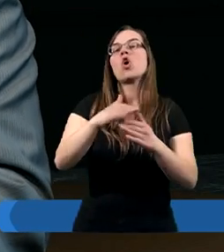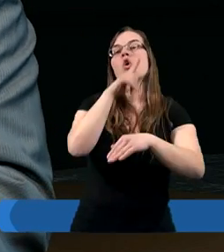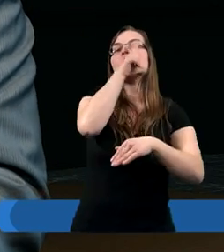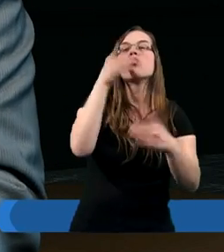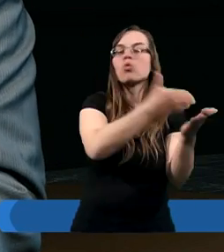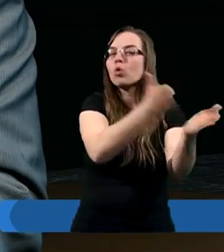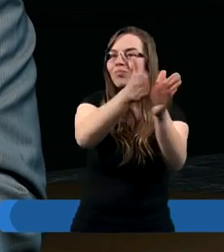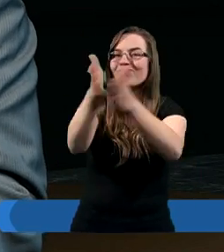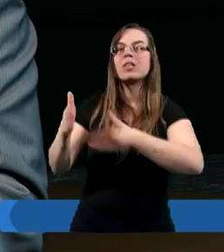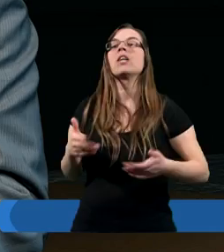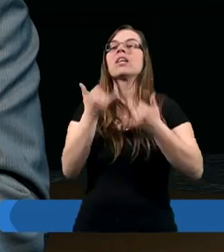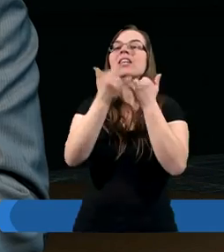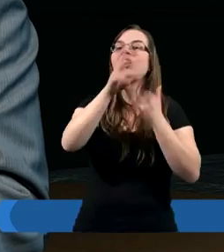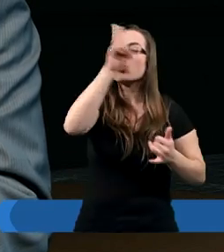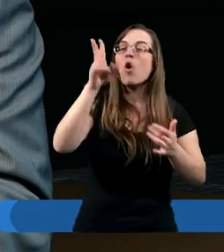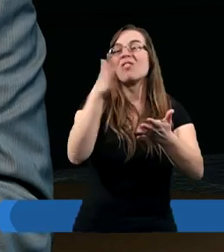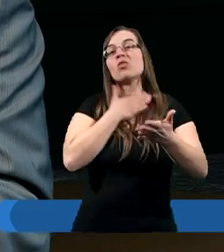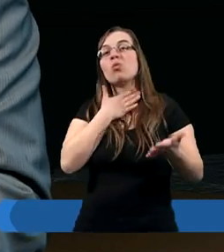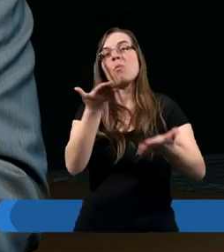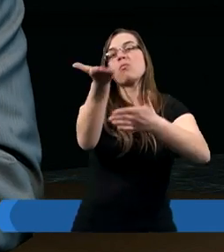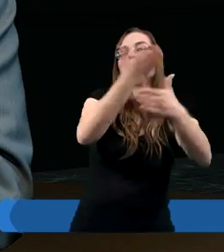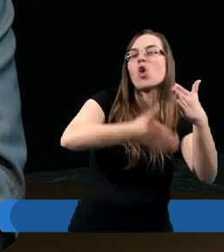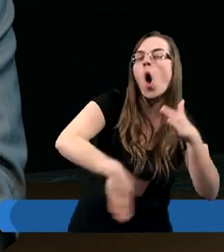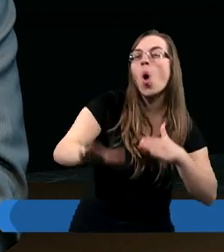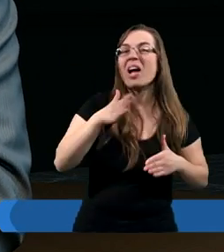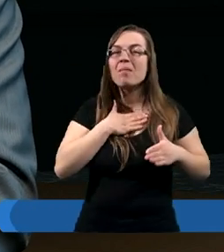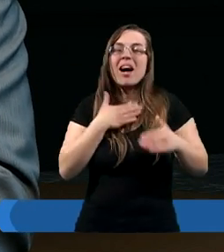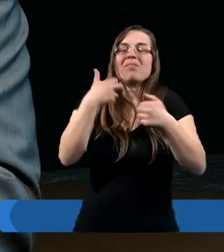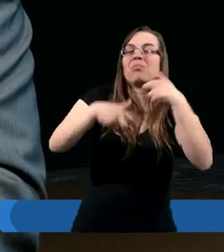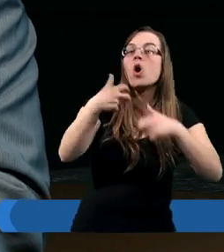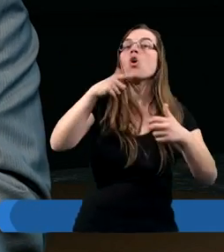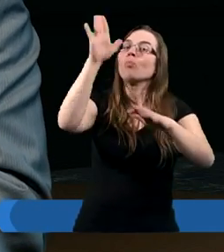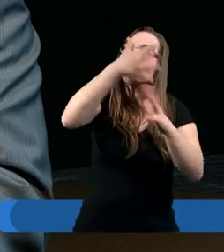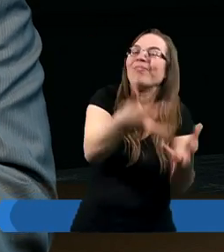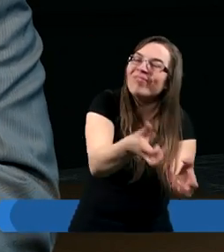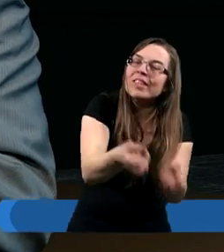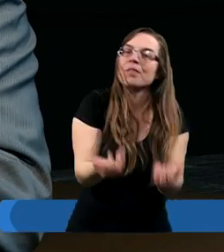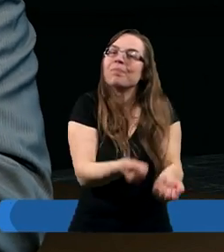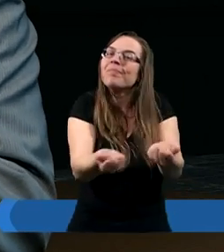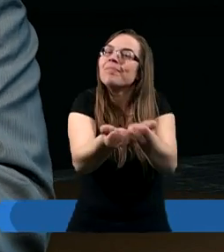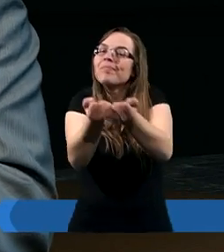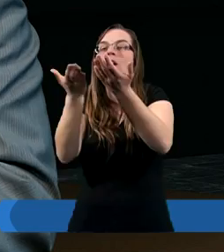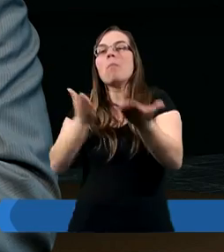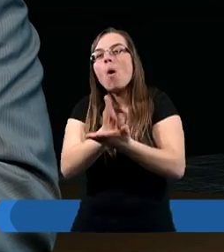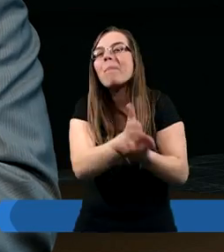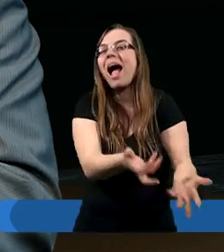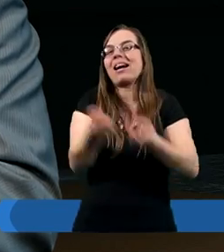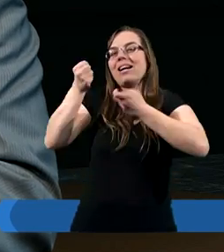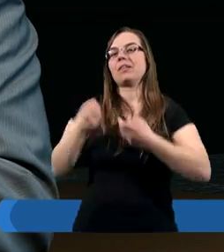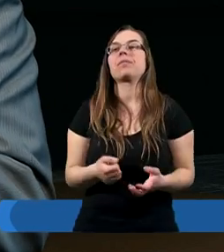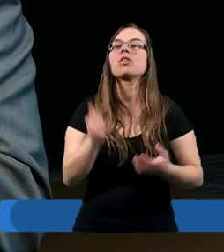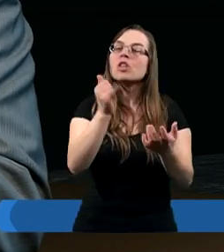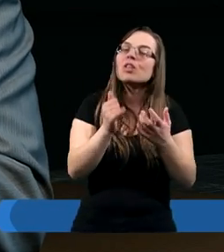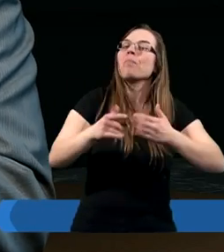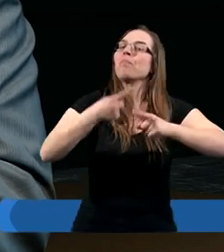ludziom. Jeśli ktoś jest na dnie swojego życia, Bóg chce go wyciągnąć z tego, że właśnie, żeby cieszył się tym szczęściem, o którym mówiłeś, tak?